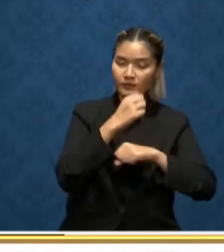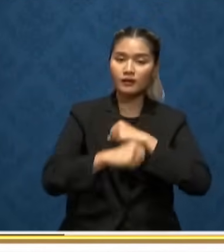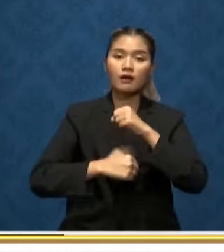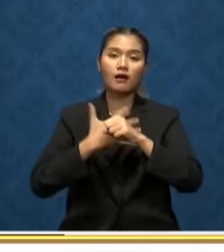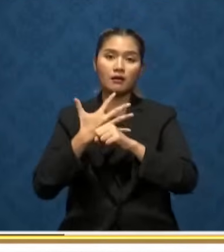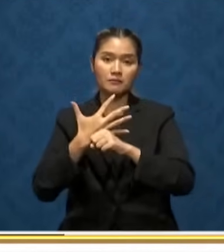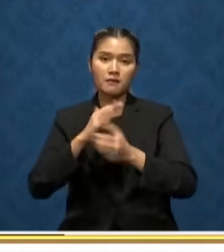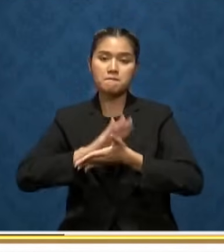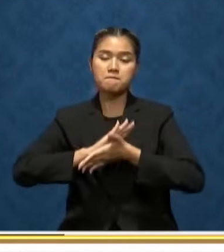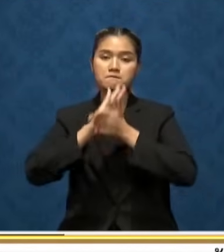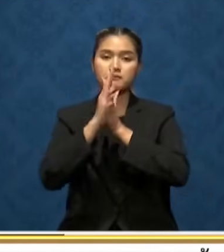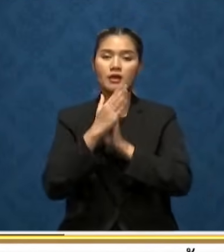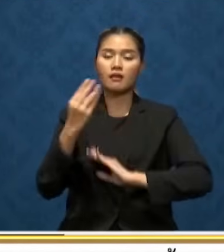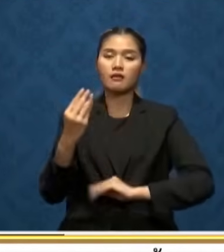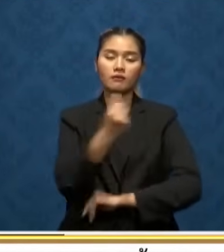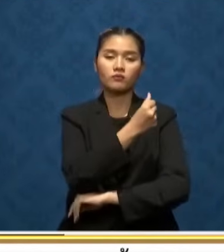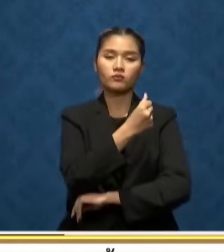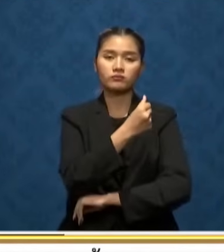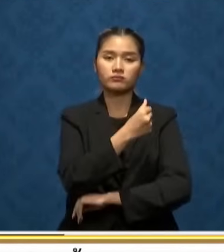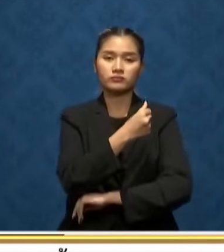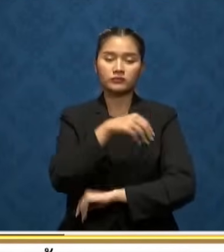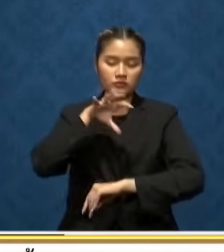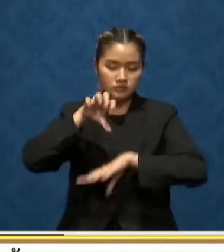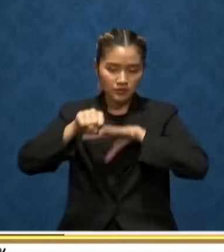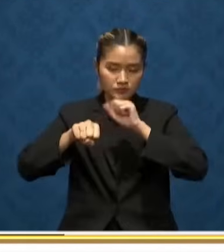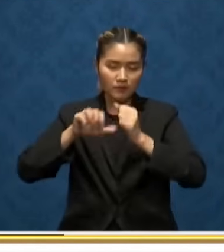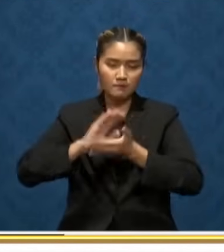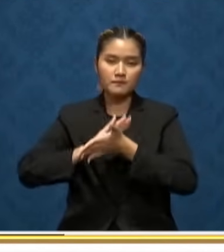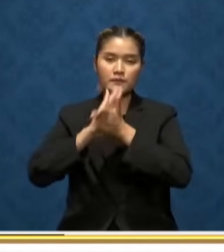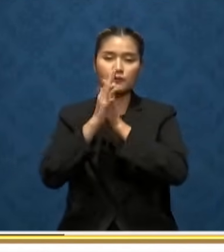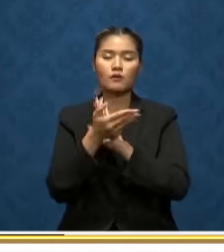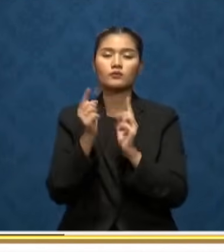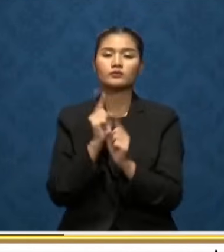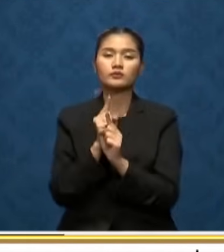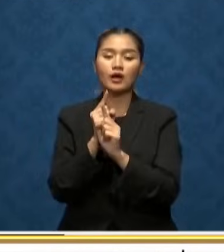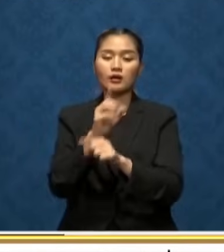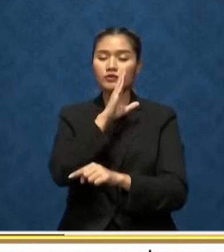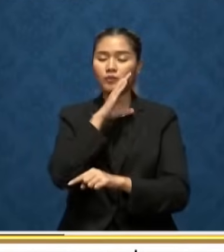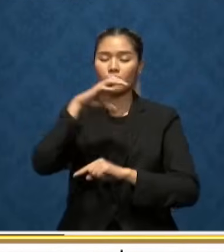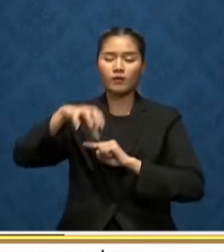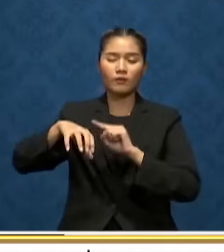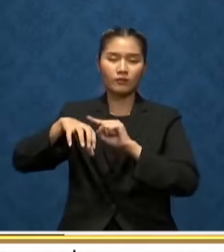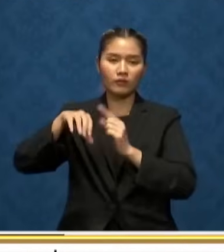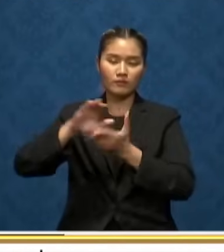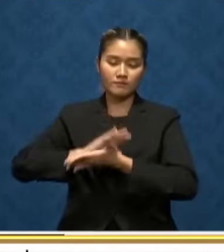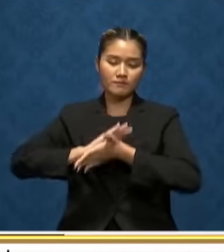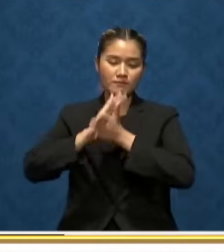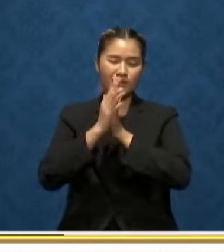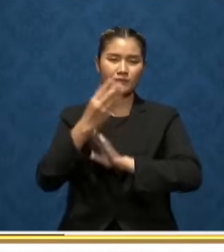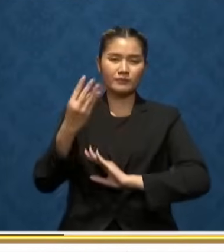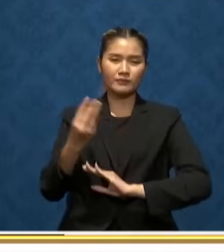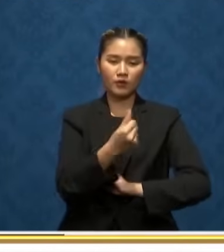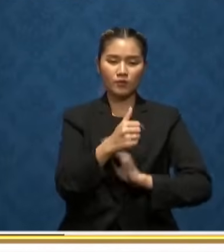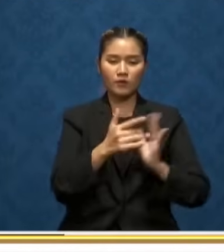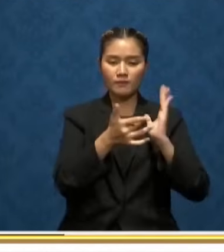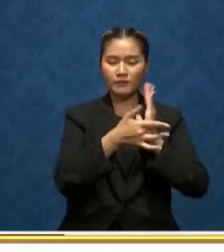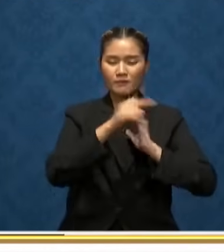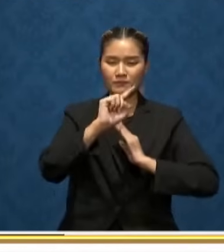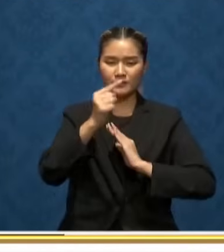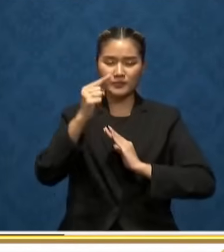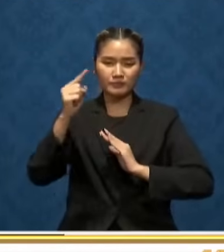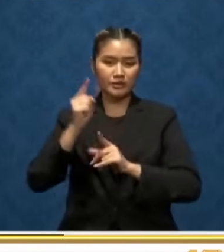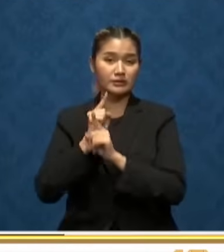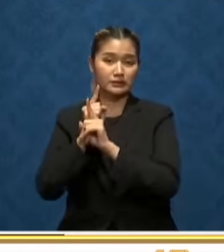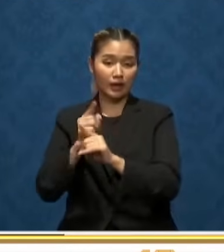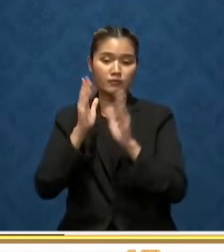ไม่เห็นหน้าเห็นหลังไทย PBS จำเป็นที่จะต้องปรับองค์กรให้เป็นดิจิทัลทรานส์ฟอร์เมชันให้คนใน